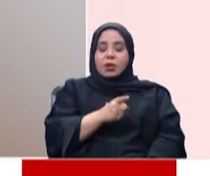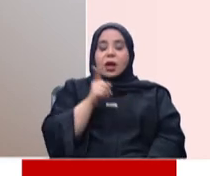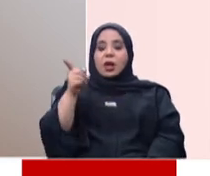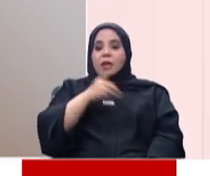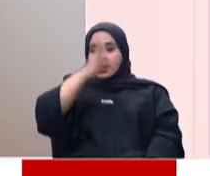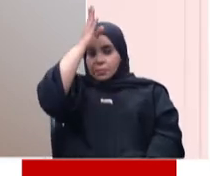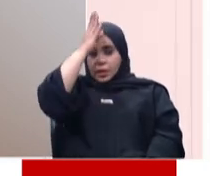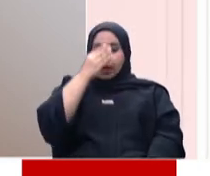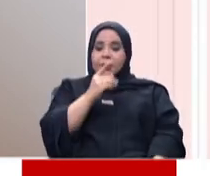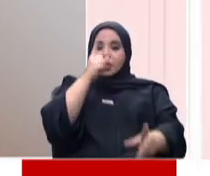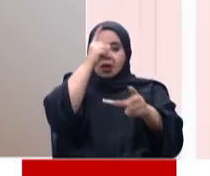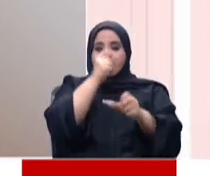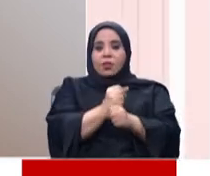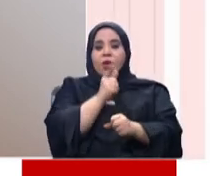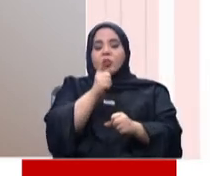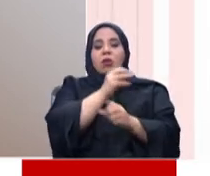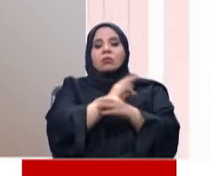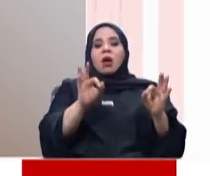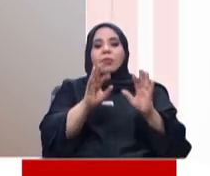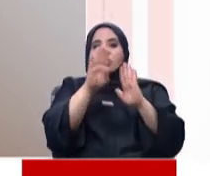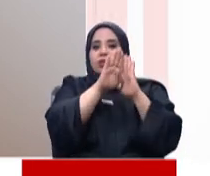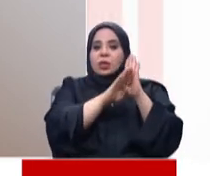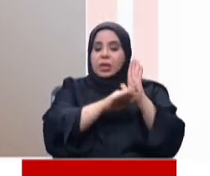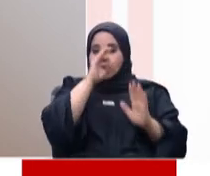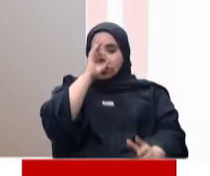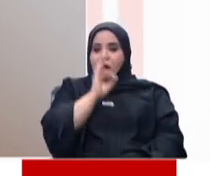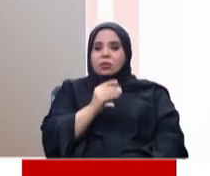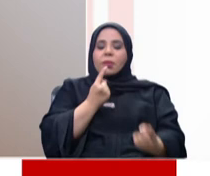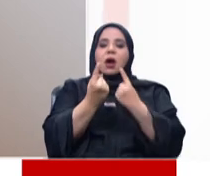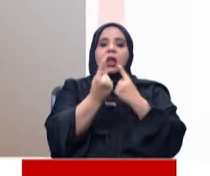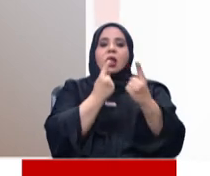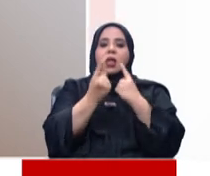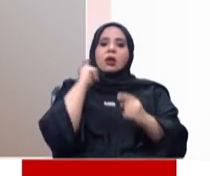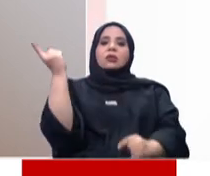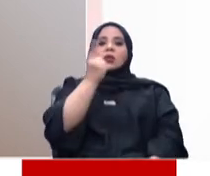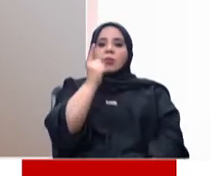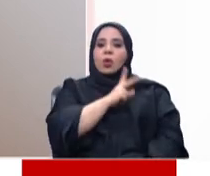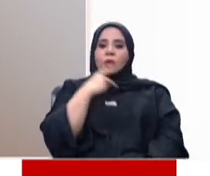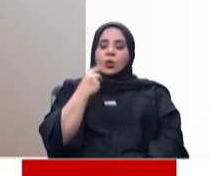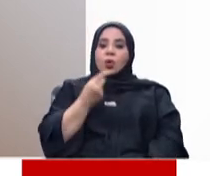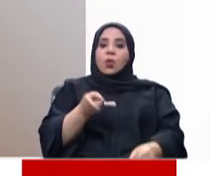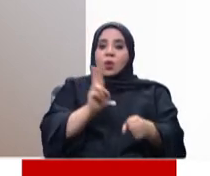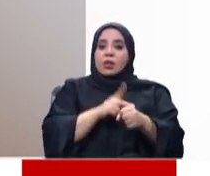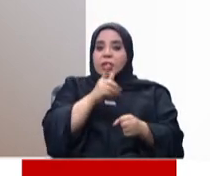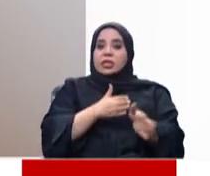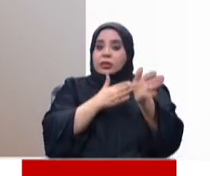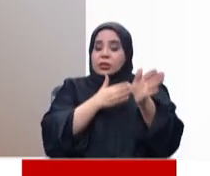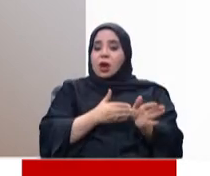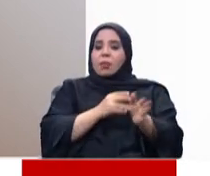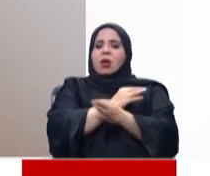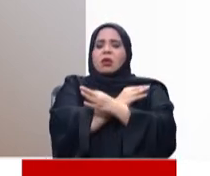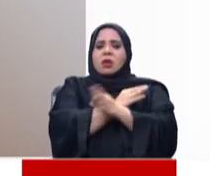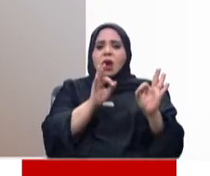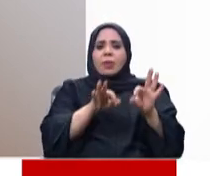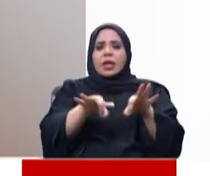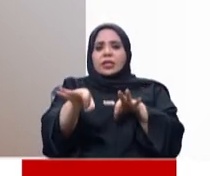لدن جلالة الملك المفدى إلى اتخاذ الإجراءات اللازمة لمخاطبة جميع الجهات ذات العلاقة بأهمية الالتزام